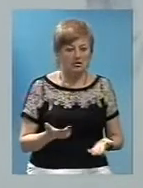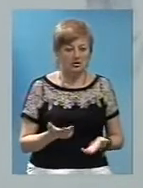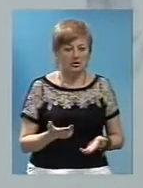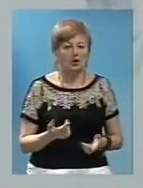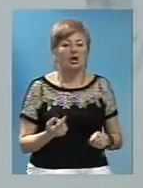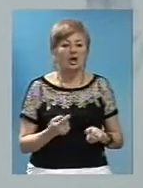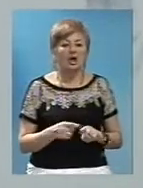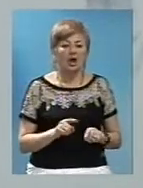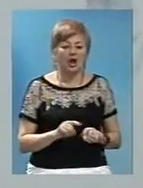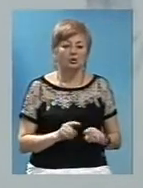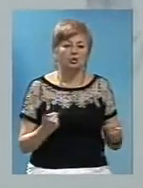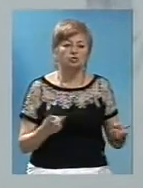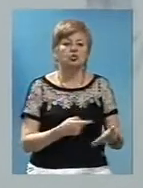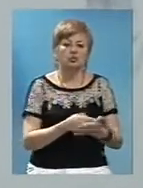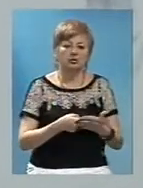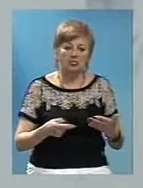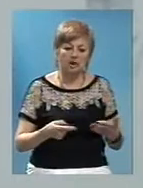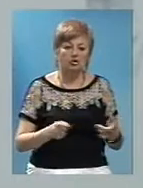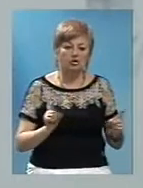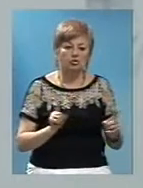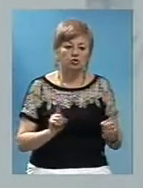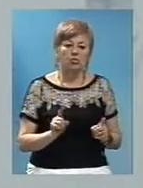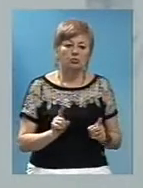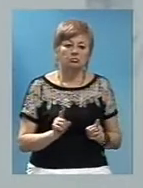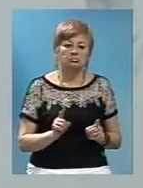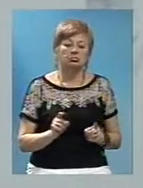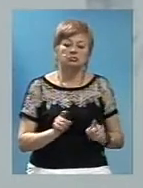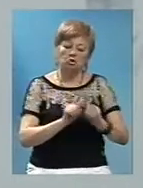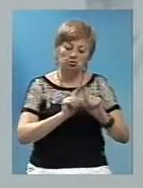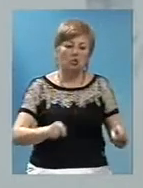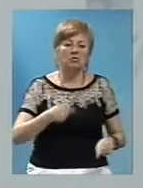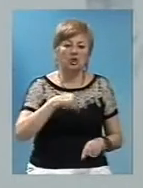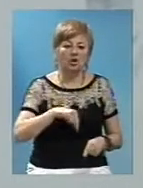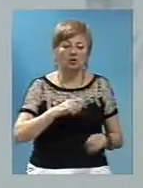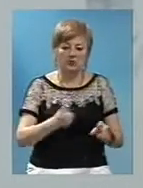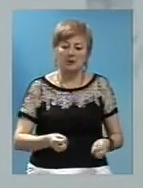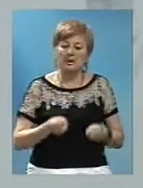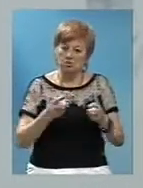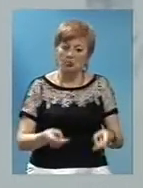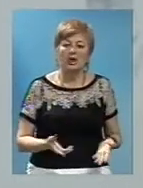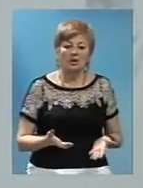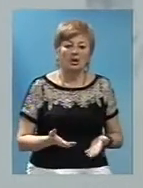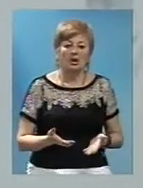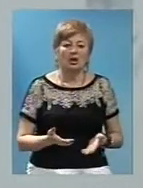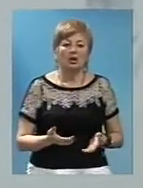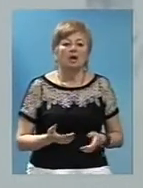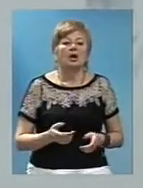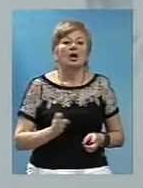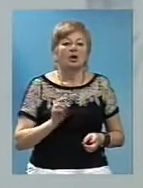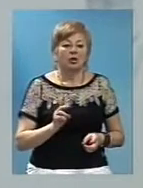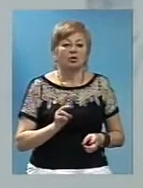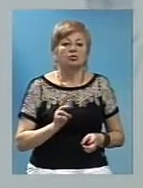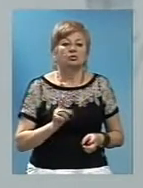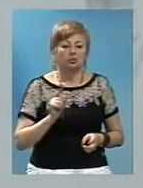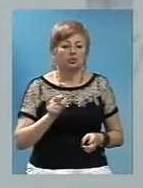також відзначили, що це особливого характеру злочин. Це злочин, який претендує на